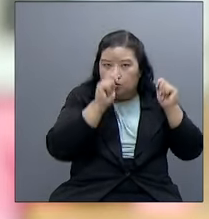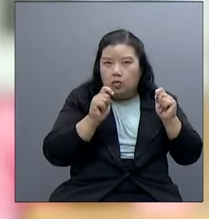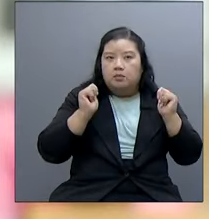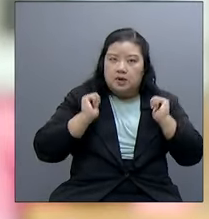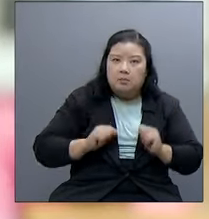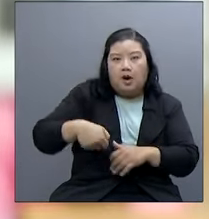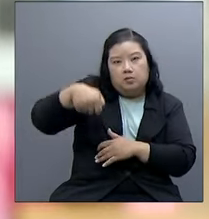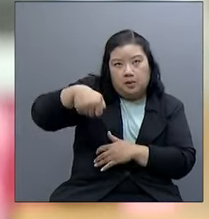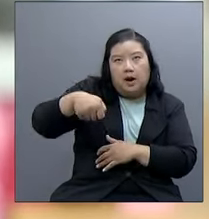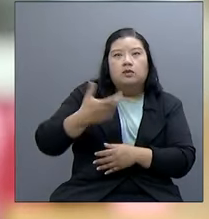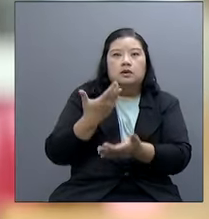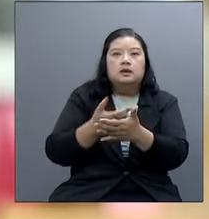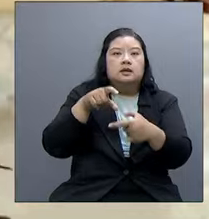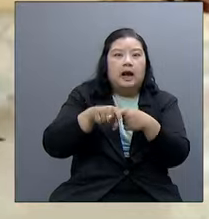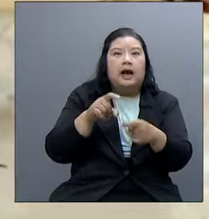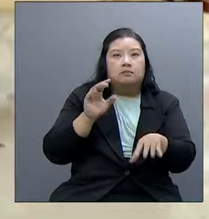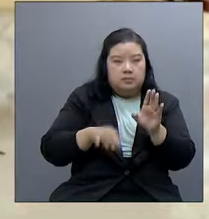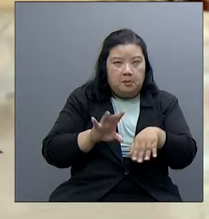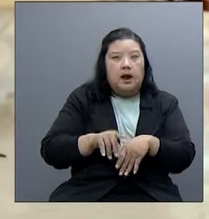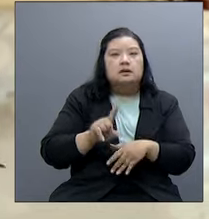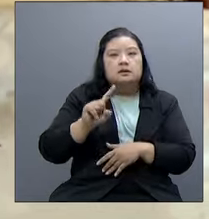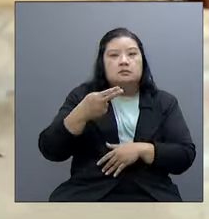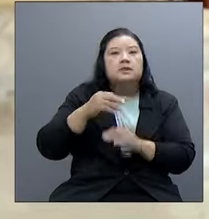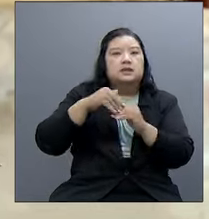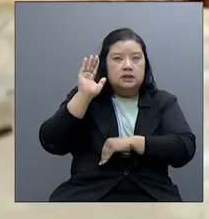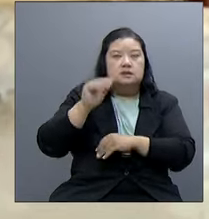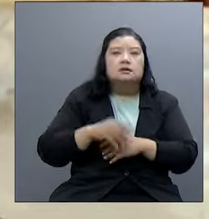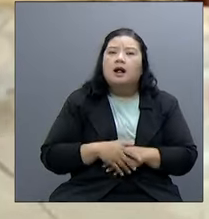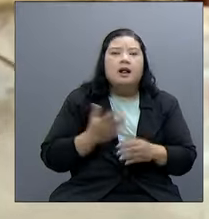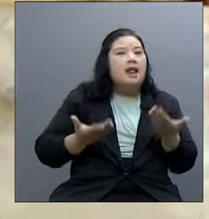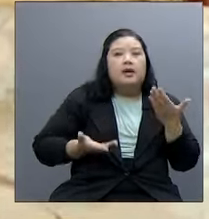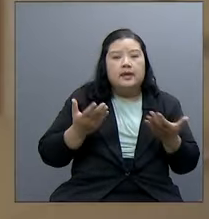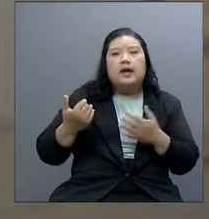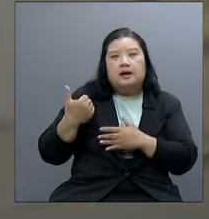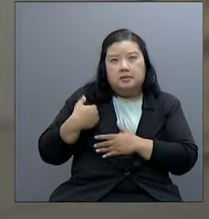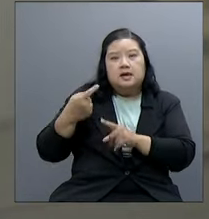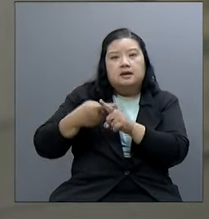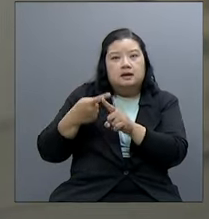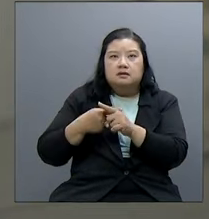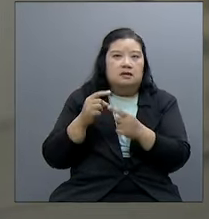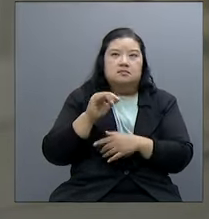้เต ¥5-SEเซละเดือนค่ะ